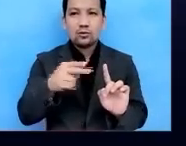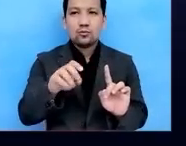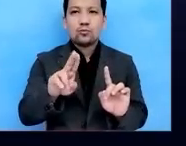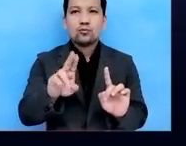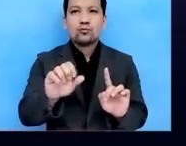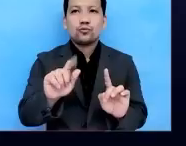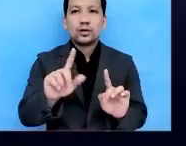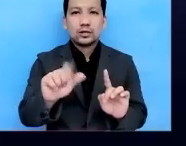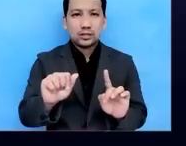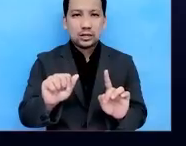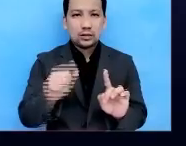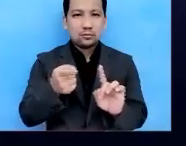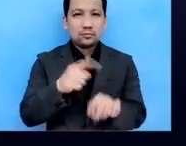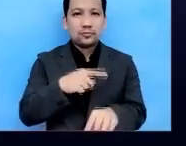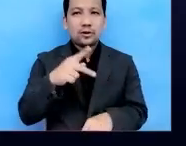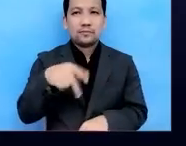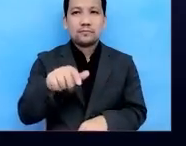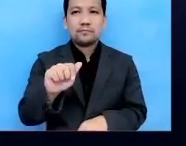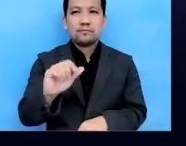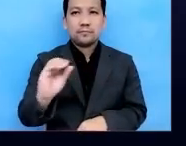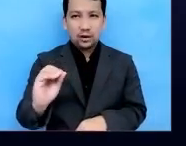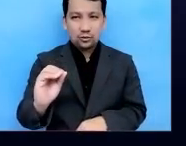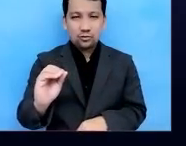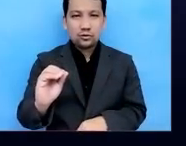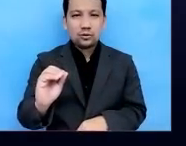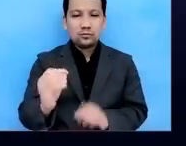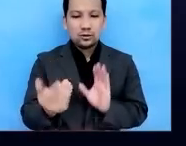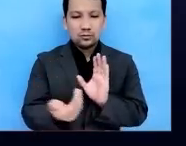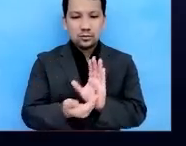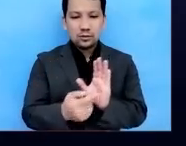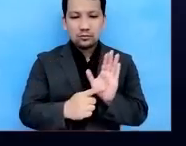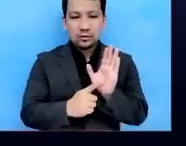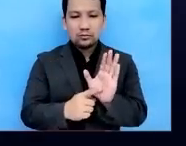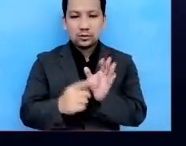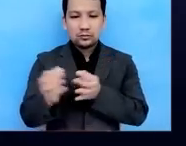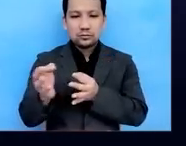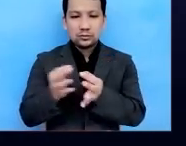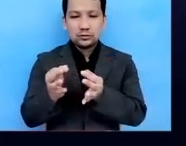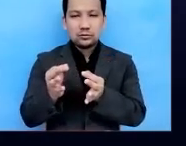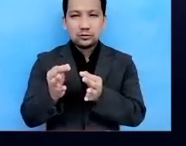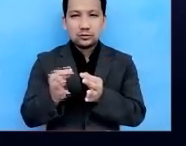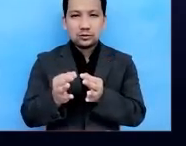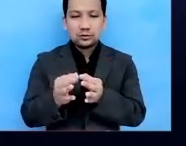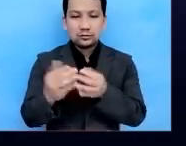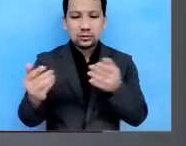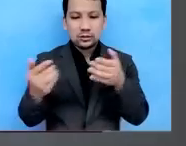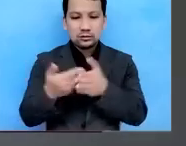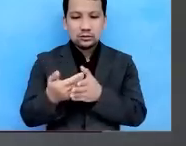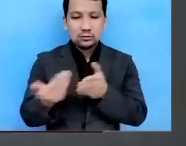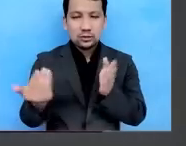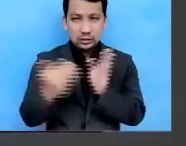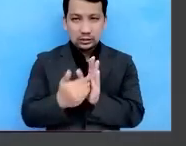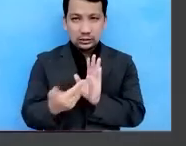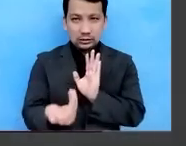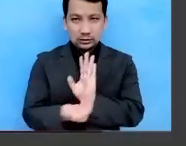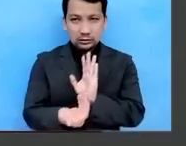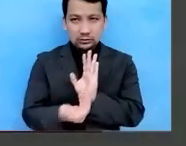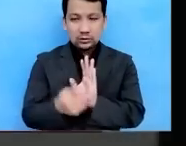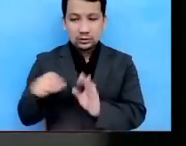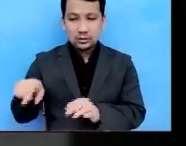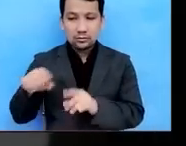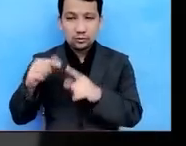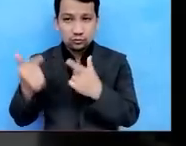Public Attorney's Office o PAW. Magpepresenta rin daw ang prosecution ng rebuttal evidence. Sagot naman dyan ang kampo ni